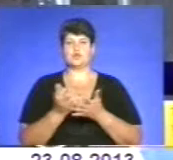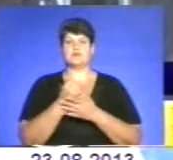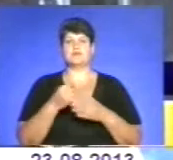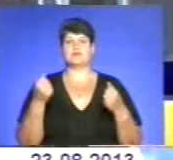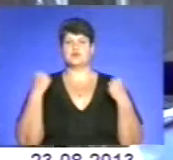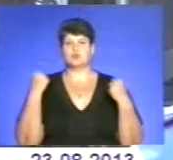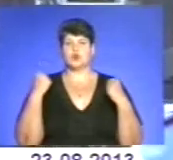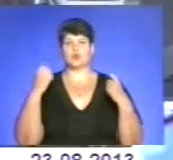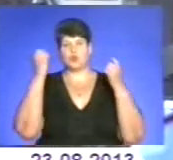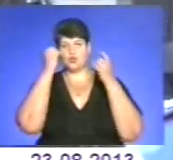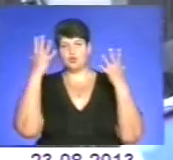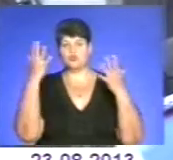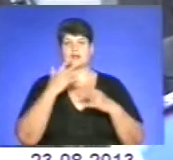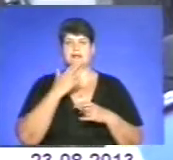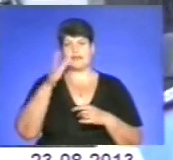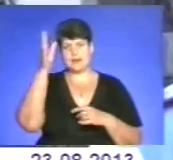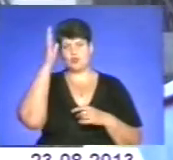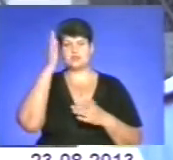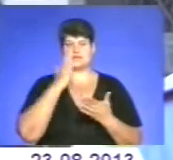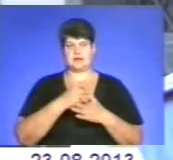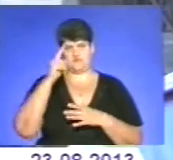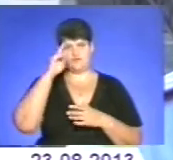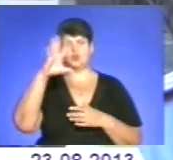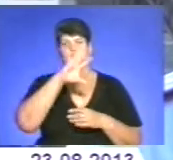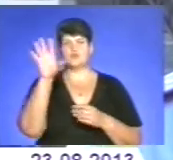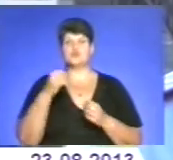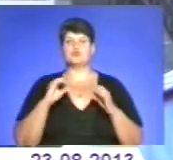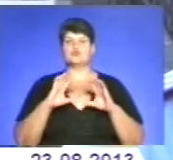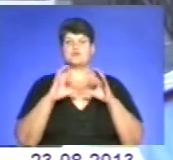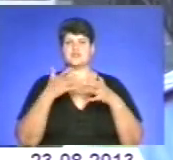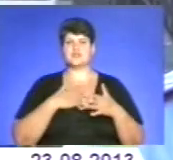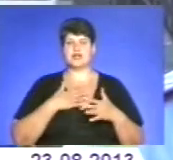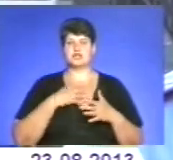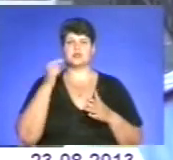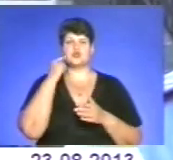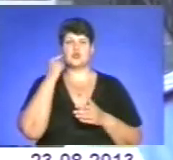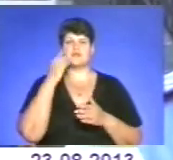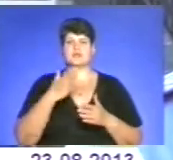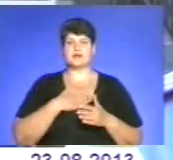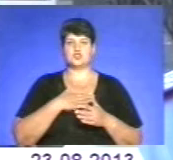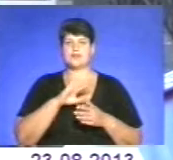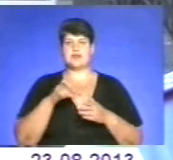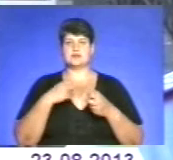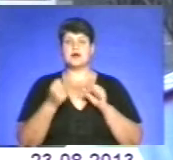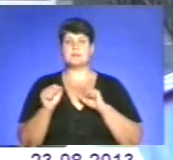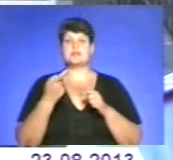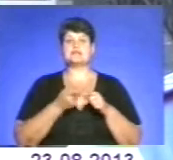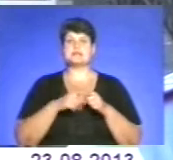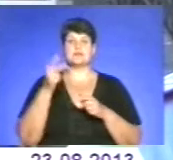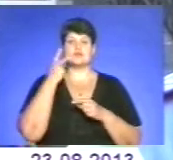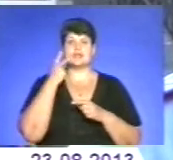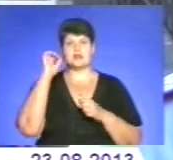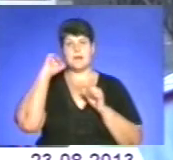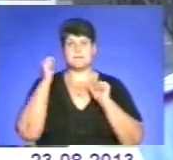науці. Він став відомим усьому світові. Це наш історичний дух, наша совість і наша незламність. Це вічно жива